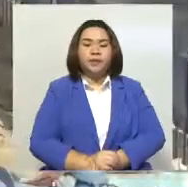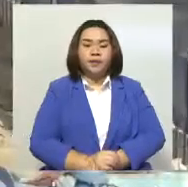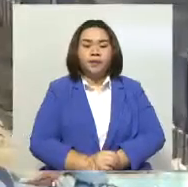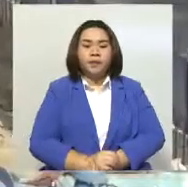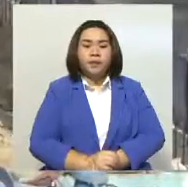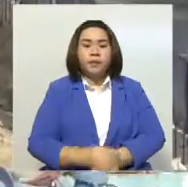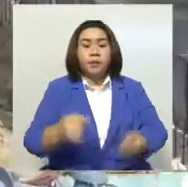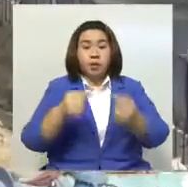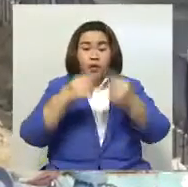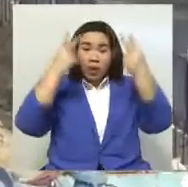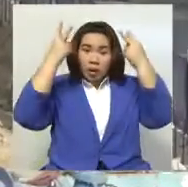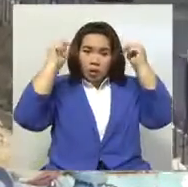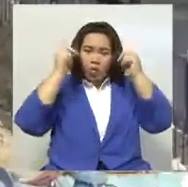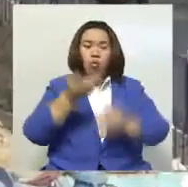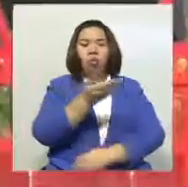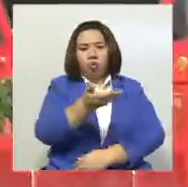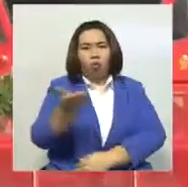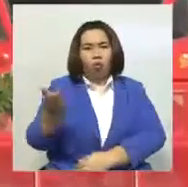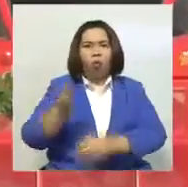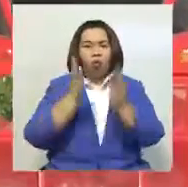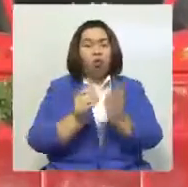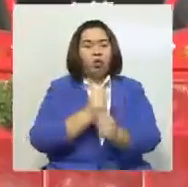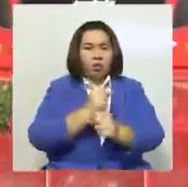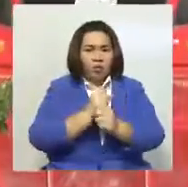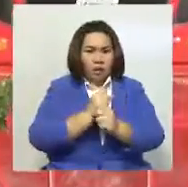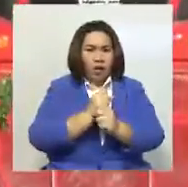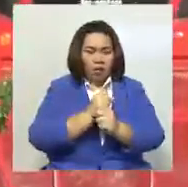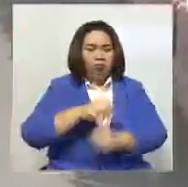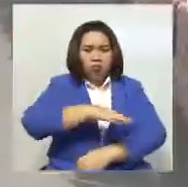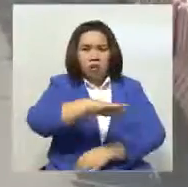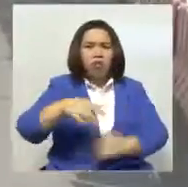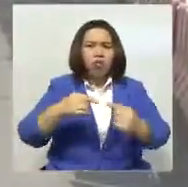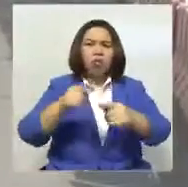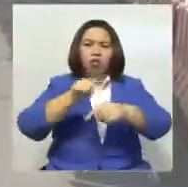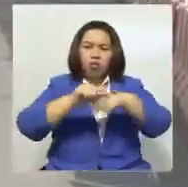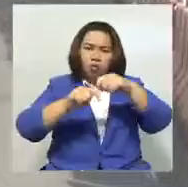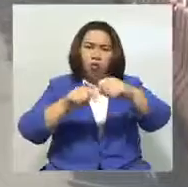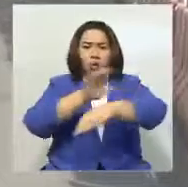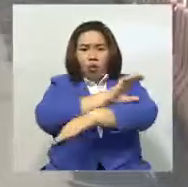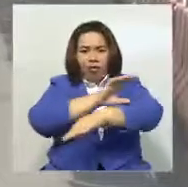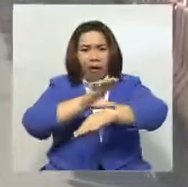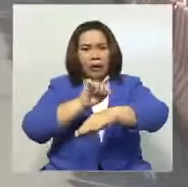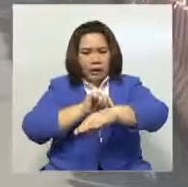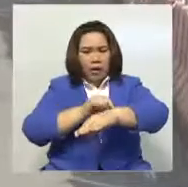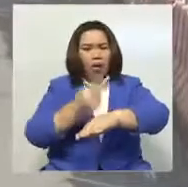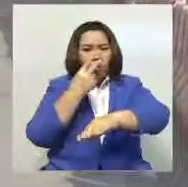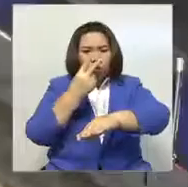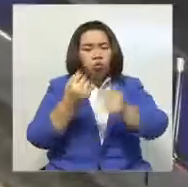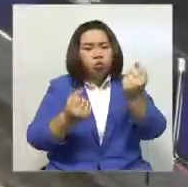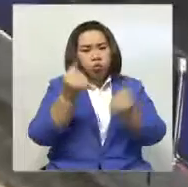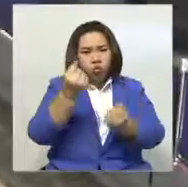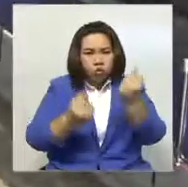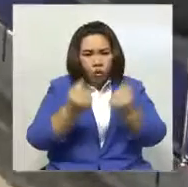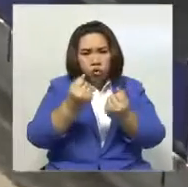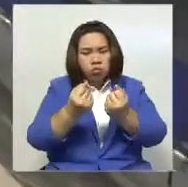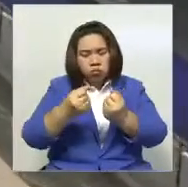โดยท่านนายกรัฐมนตรีนะครับได้ขอความร่วมมือเจ้าหน้าที่ผู้ปฏิบัติงานในพื้นที่ก่อสร้างนะครับให้คำนึงถึงความปลอดภัยของผู้ใช้รถใช้ถน